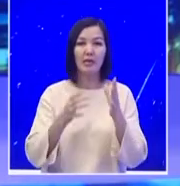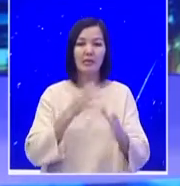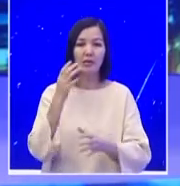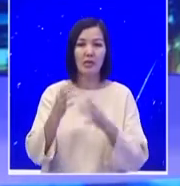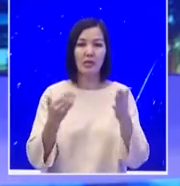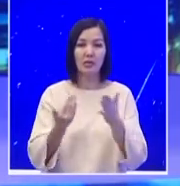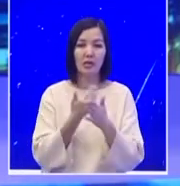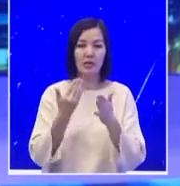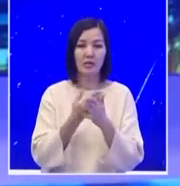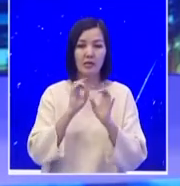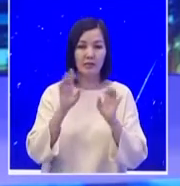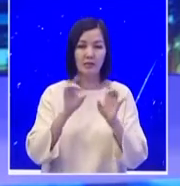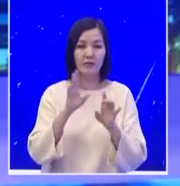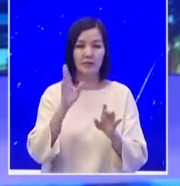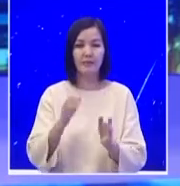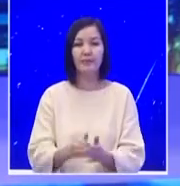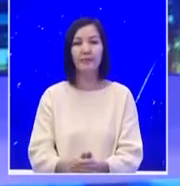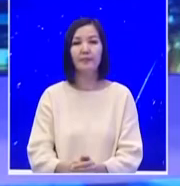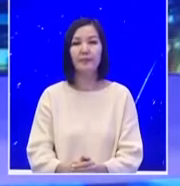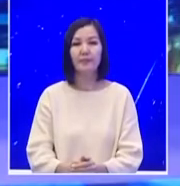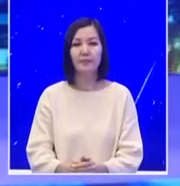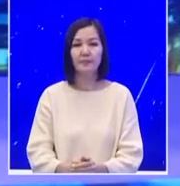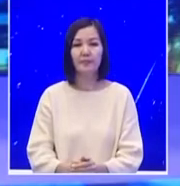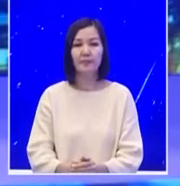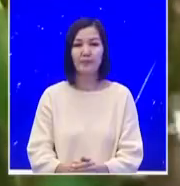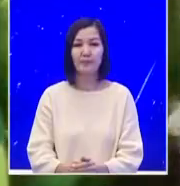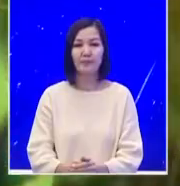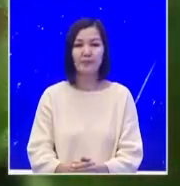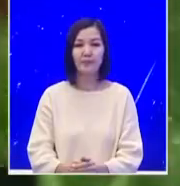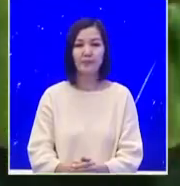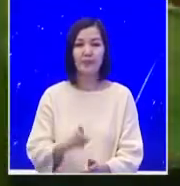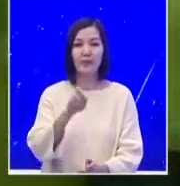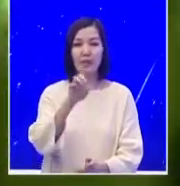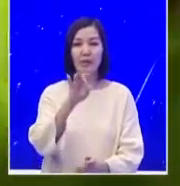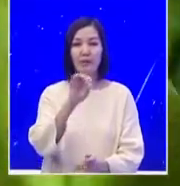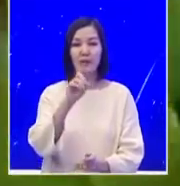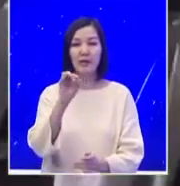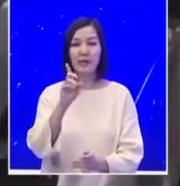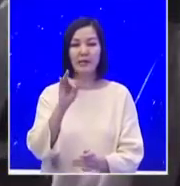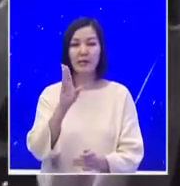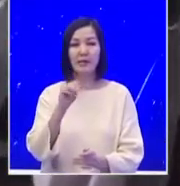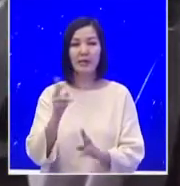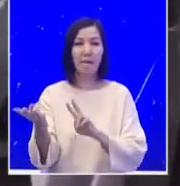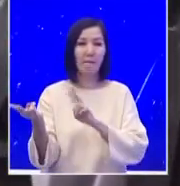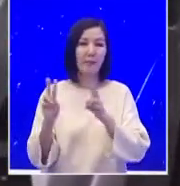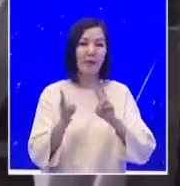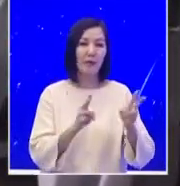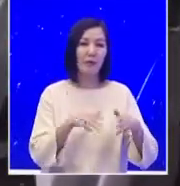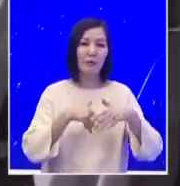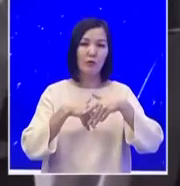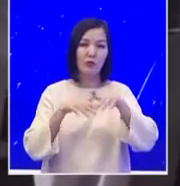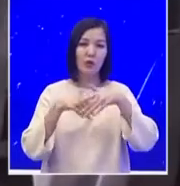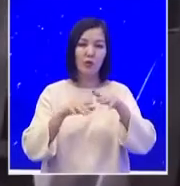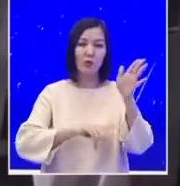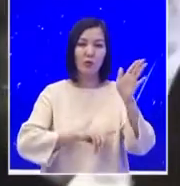оқушының өмірін жалмады. Жахан жаңалықтарын көрейік. Бразилияда самбо би мектептерінің дәстүрлі карнавалдық шерулері